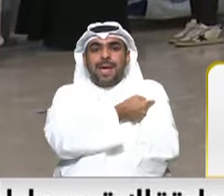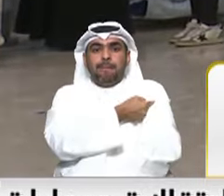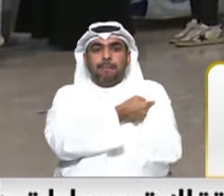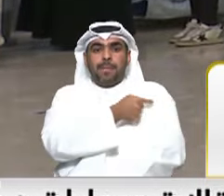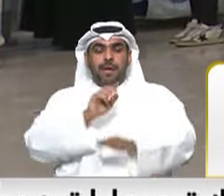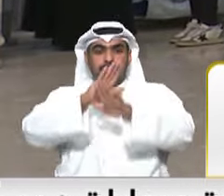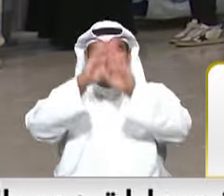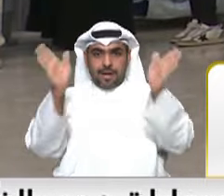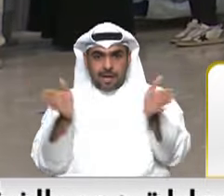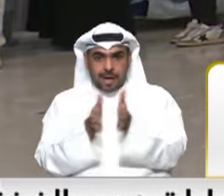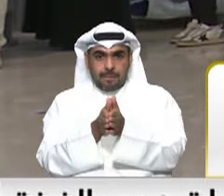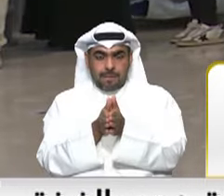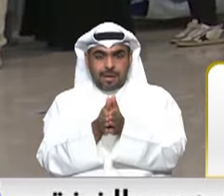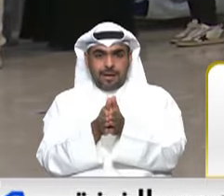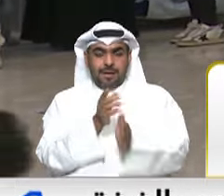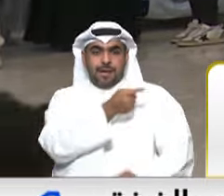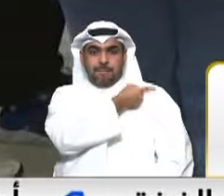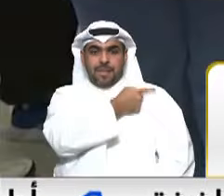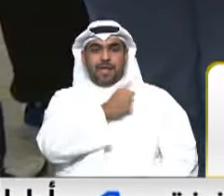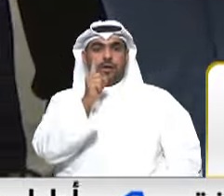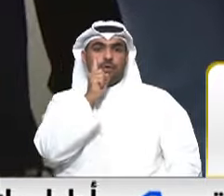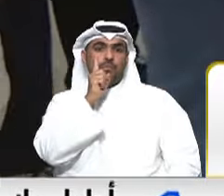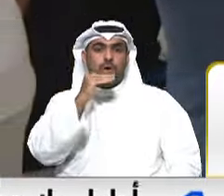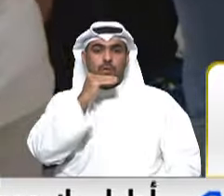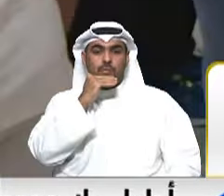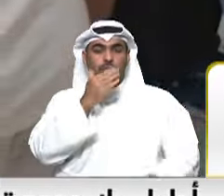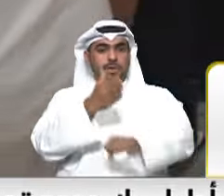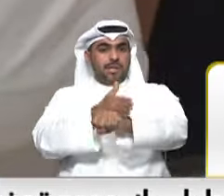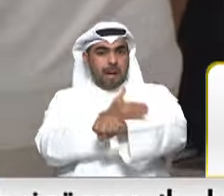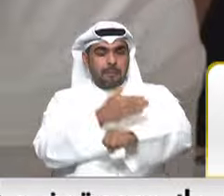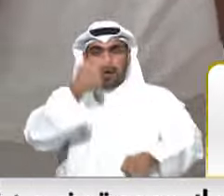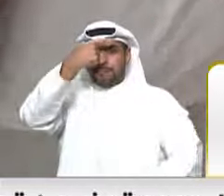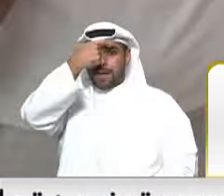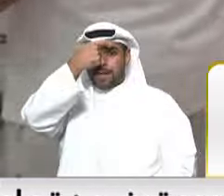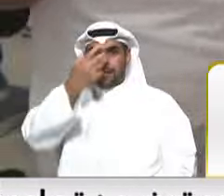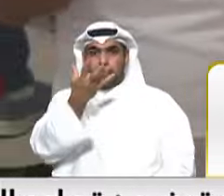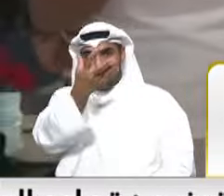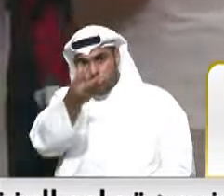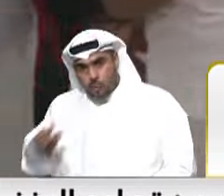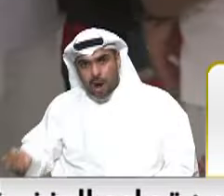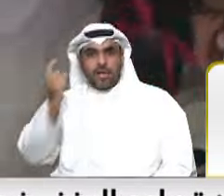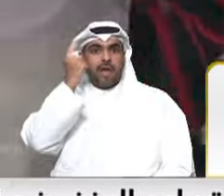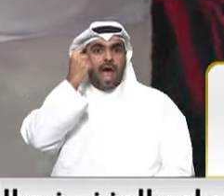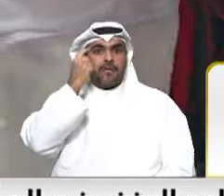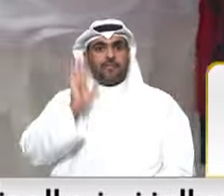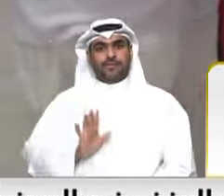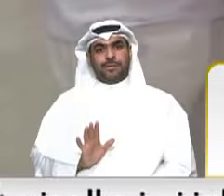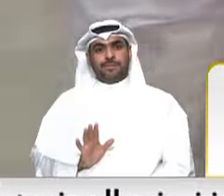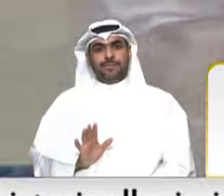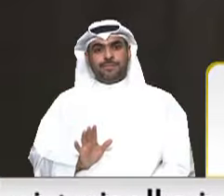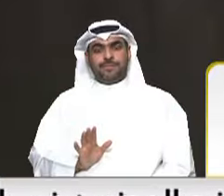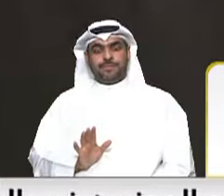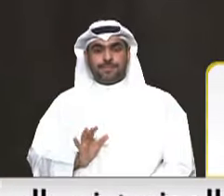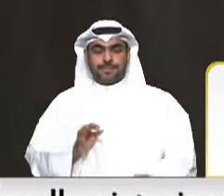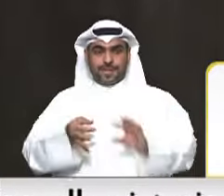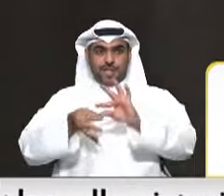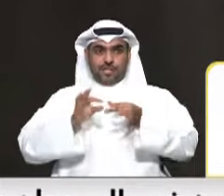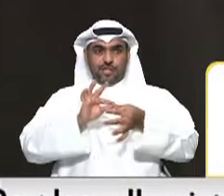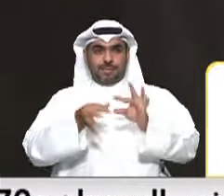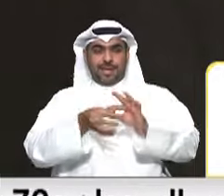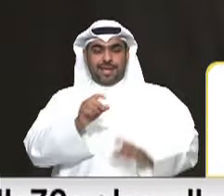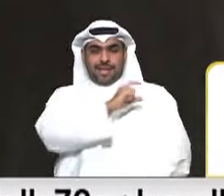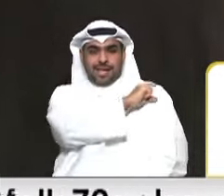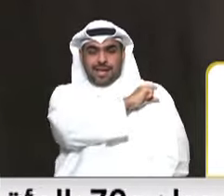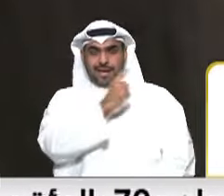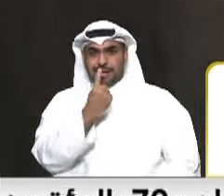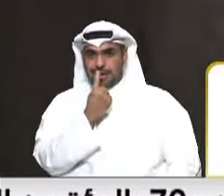إذا كانوا محتاجين الشغلة هذه. جمعية الهلال الأحمر الكويتي تسعى إلى ضرورة مشاركة أفراد المجتمع في مثل هذه